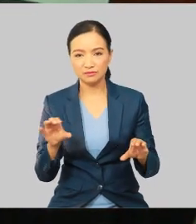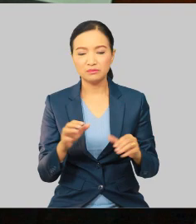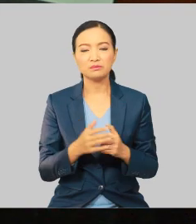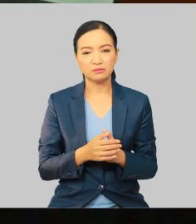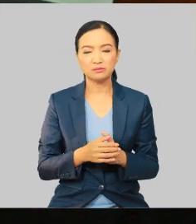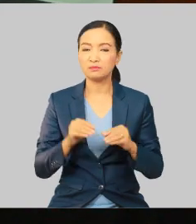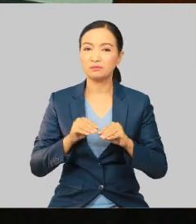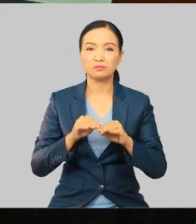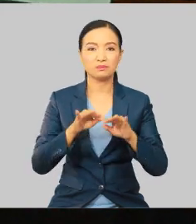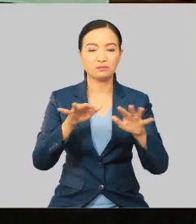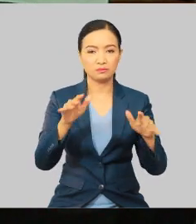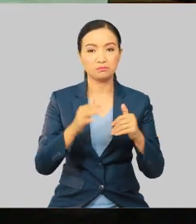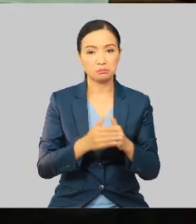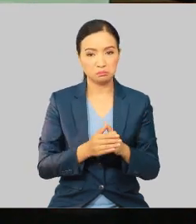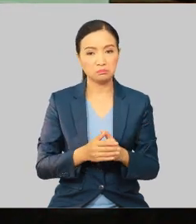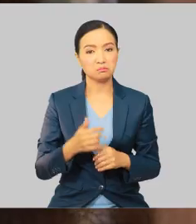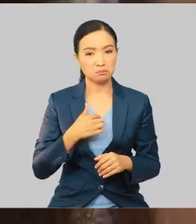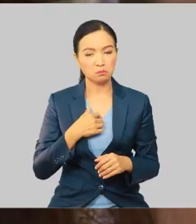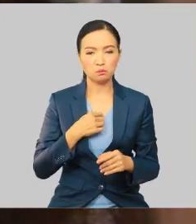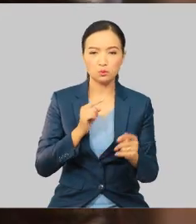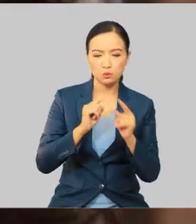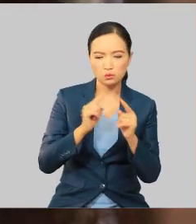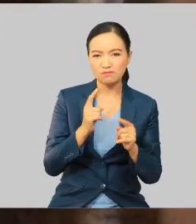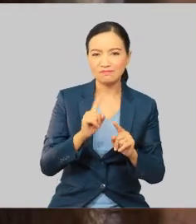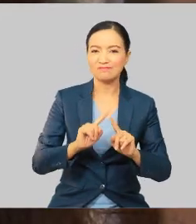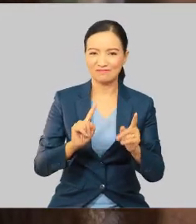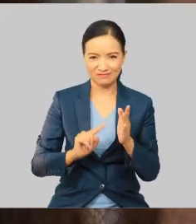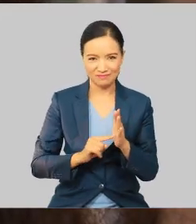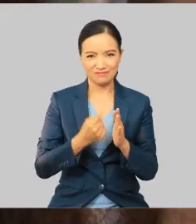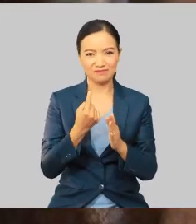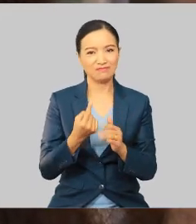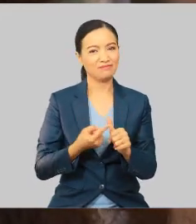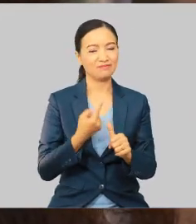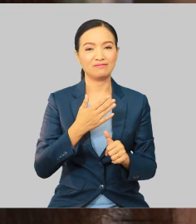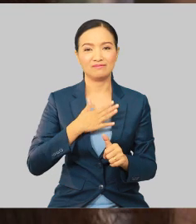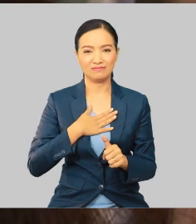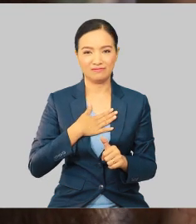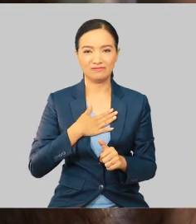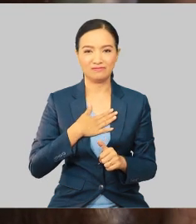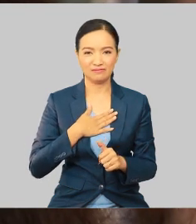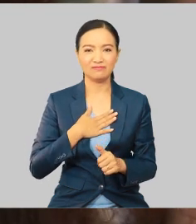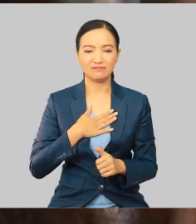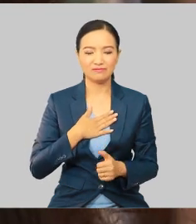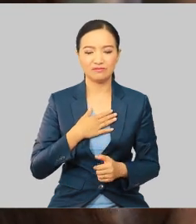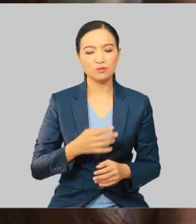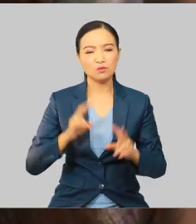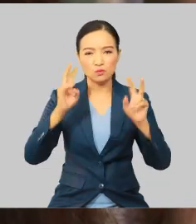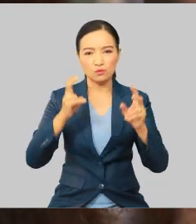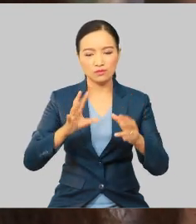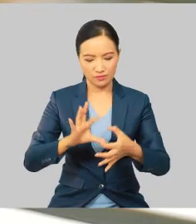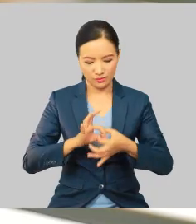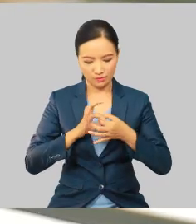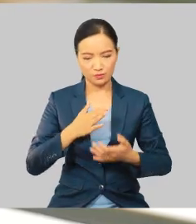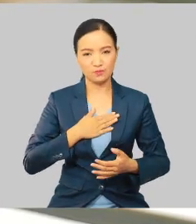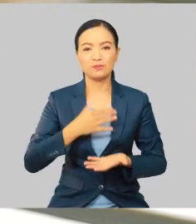ทำไม่ได้เป้าหมายที่ว่าได้สามารถไปพูดคุยได้แต่มันก็เป็นส่วนเริ่มต้นเล็กๆแรกที่เราสามารถกล้าเล่าเรื่องของเราออกไปอะ